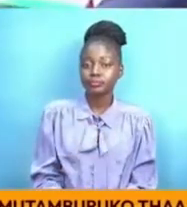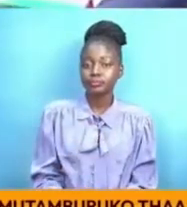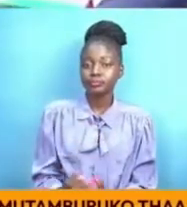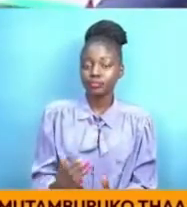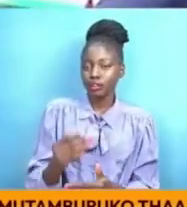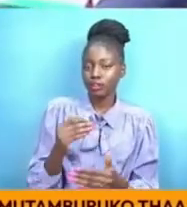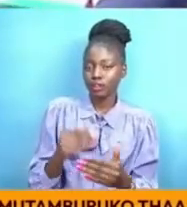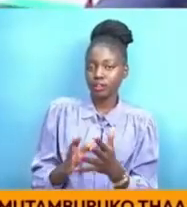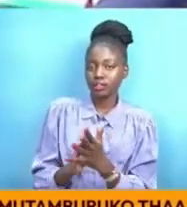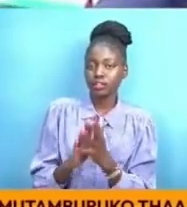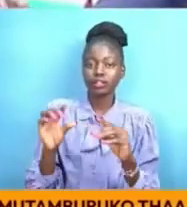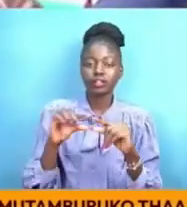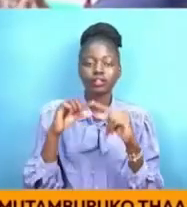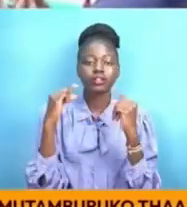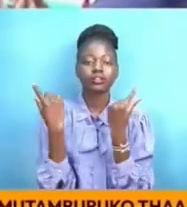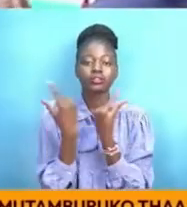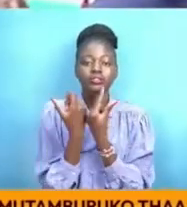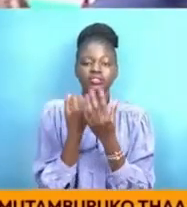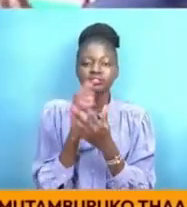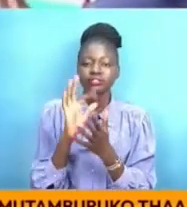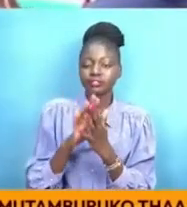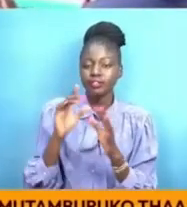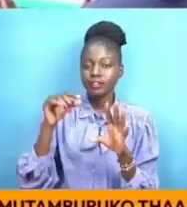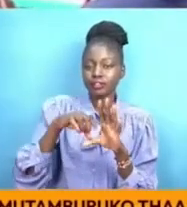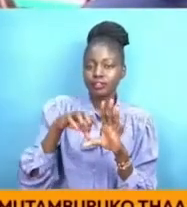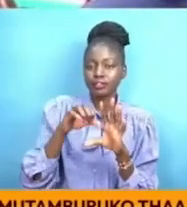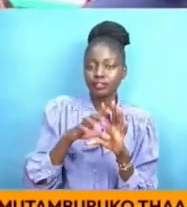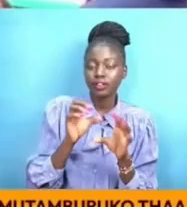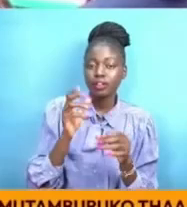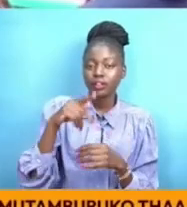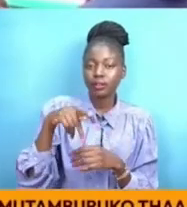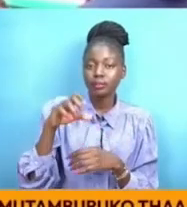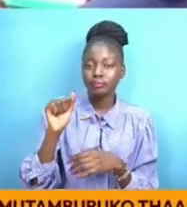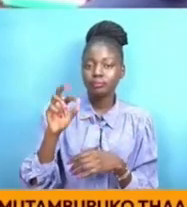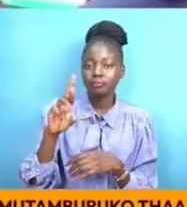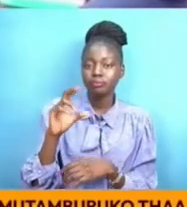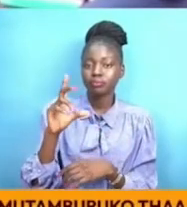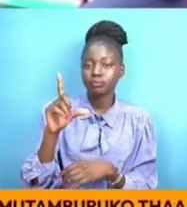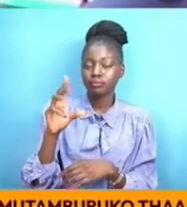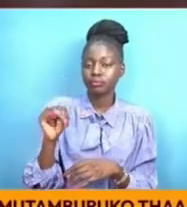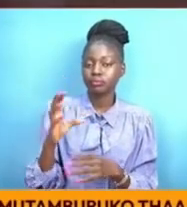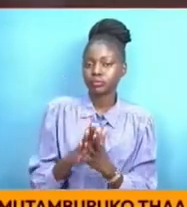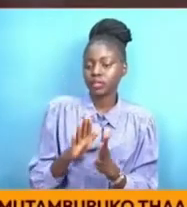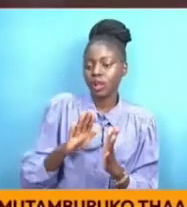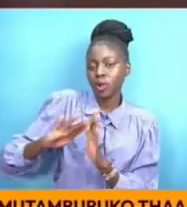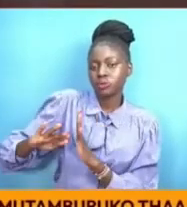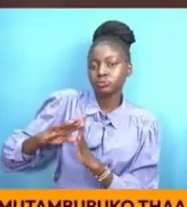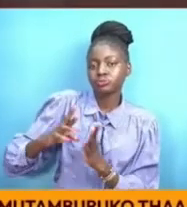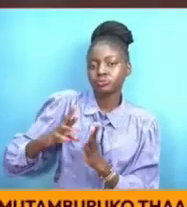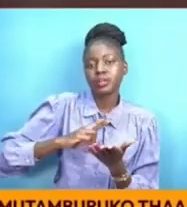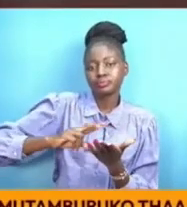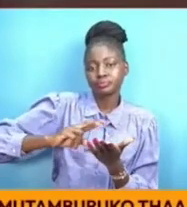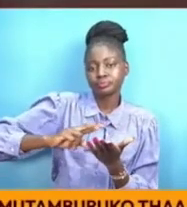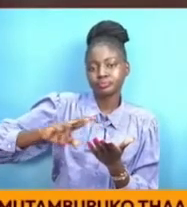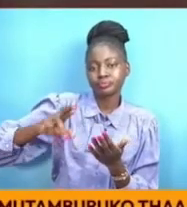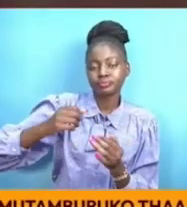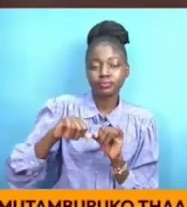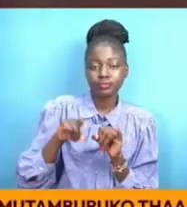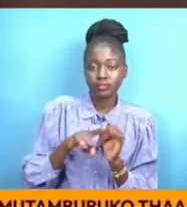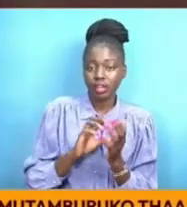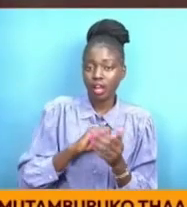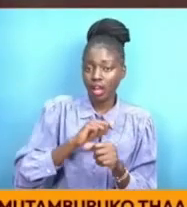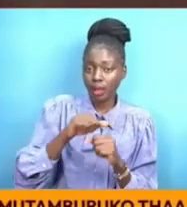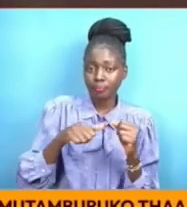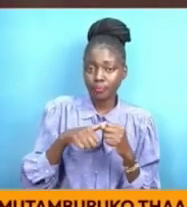ya mwanya higi wa mura ni bugini ya gifurulie wa hidariri marike herine ni kukwadika halifoti yao ya mudhia higima ine